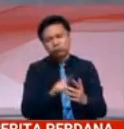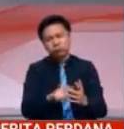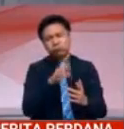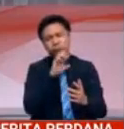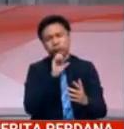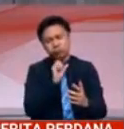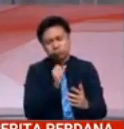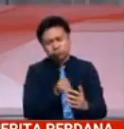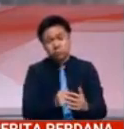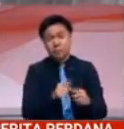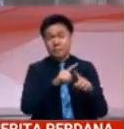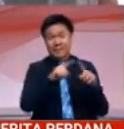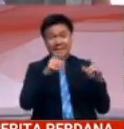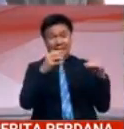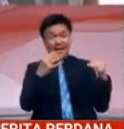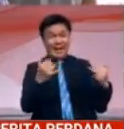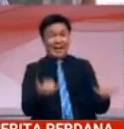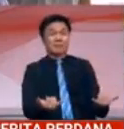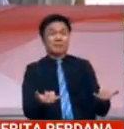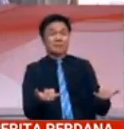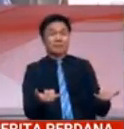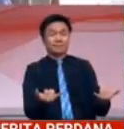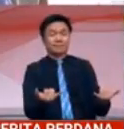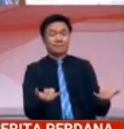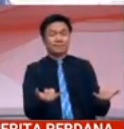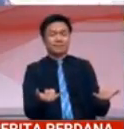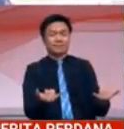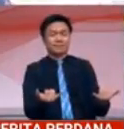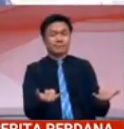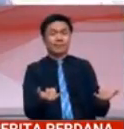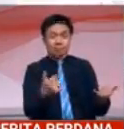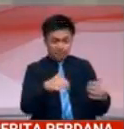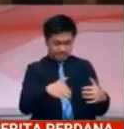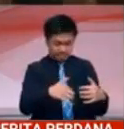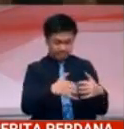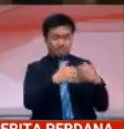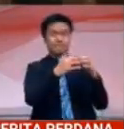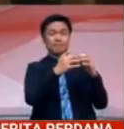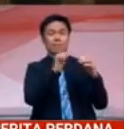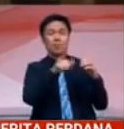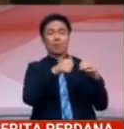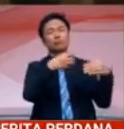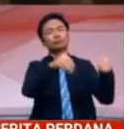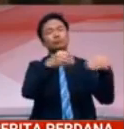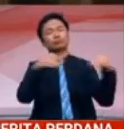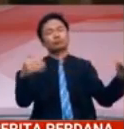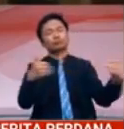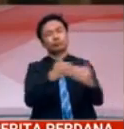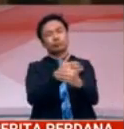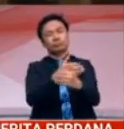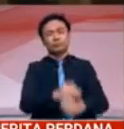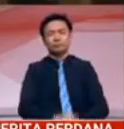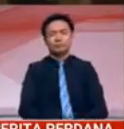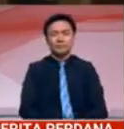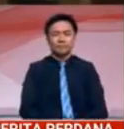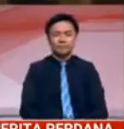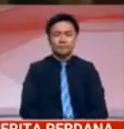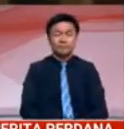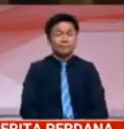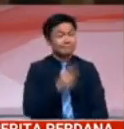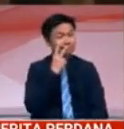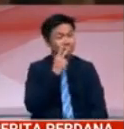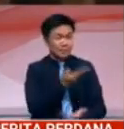bolehlah kami orang cakap menjual lah kan. Jadi kata orang tu, saya pun ini je